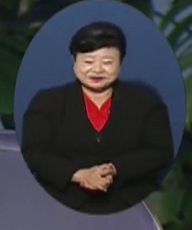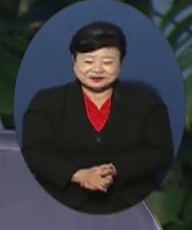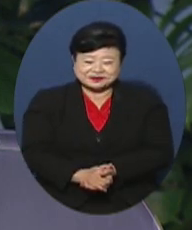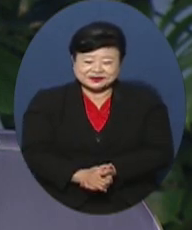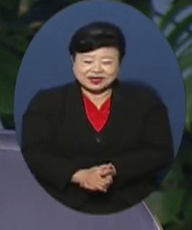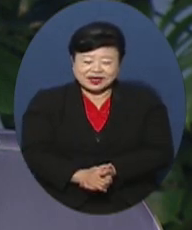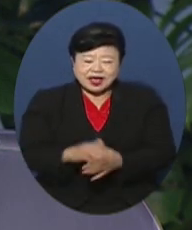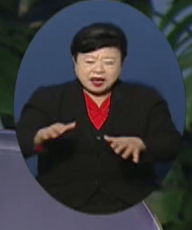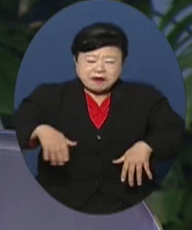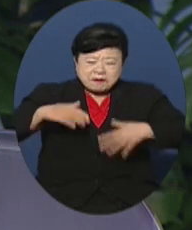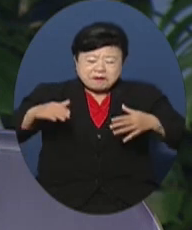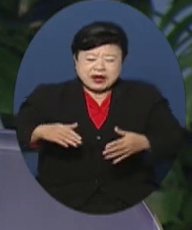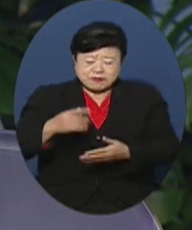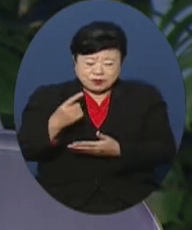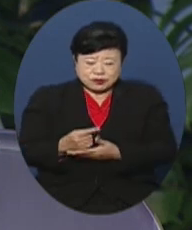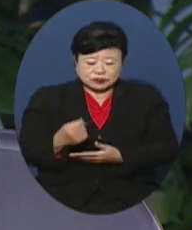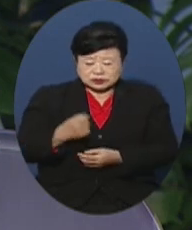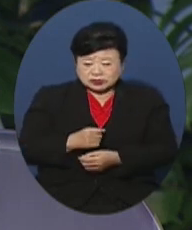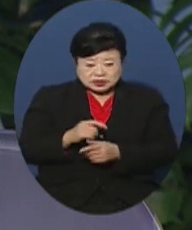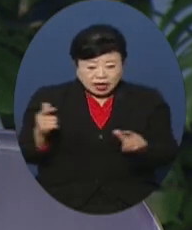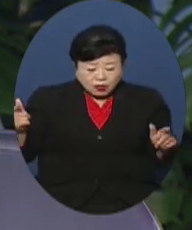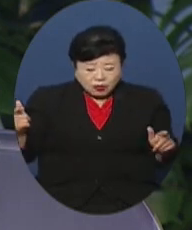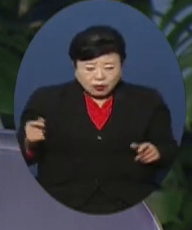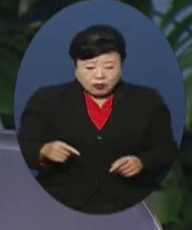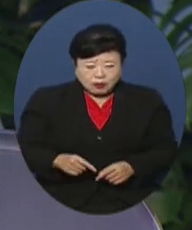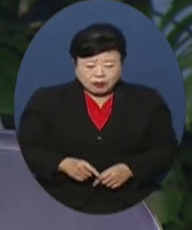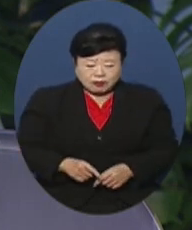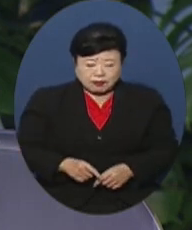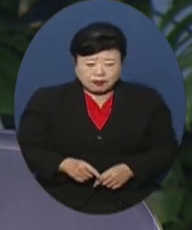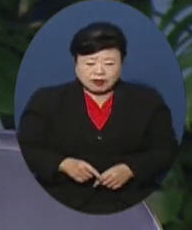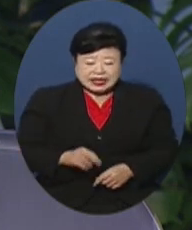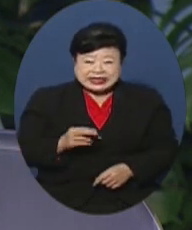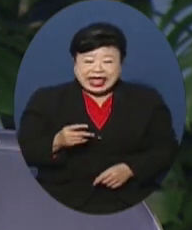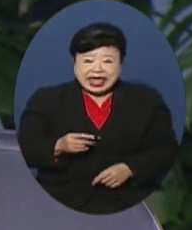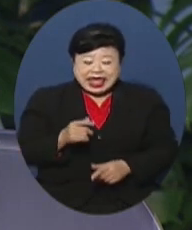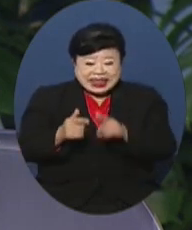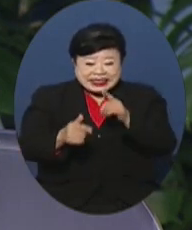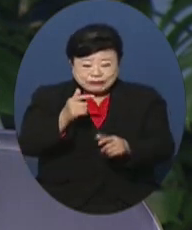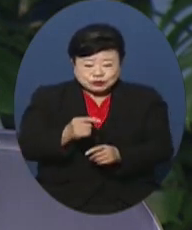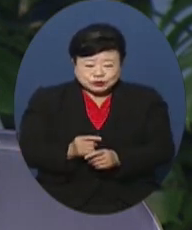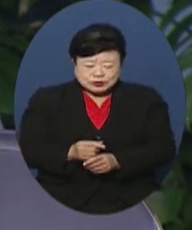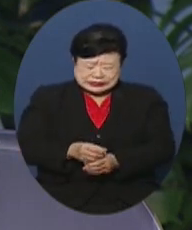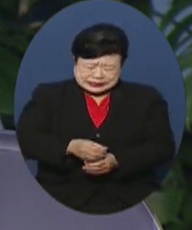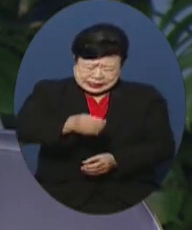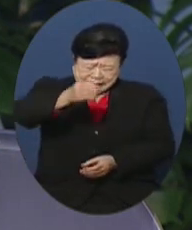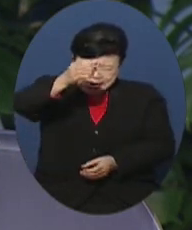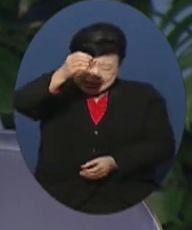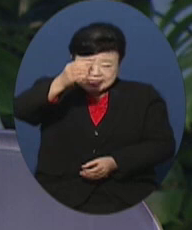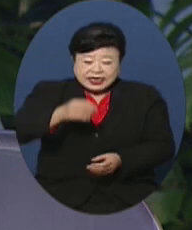불어도 쓰러지지 않고 곧게 위로 뻗을 수 있는 것은